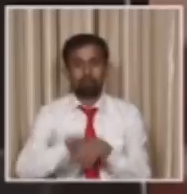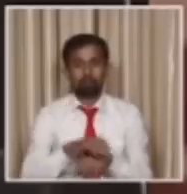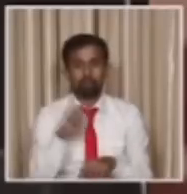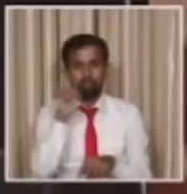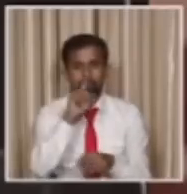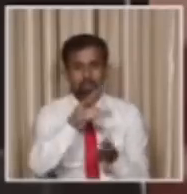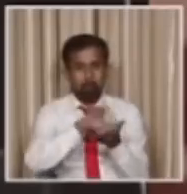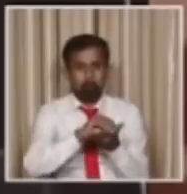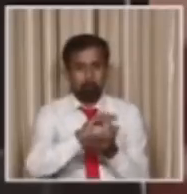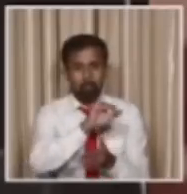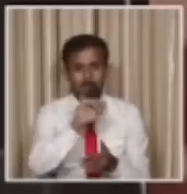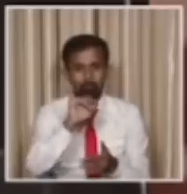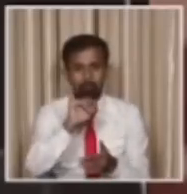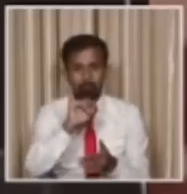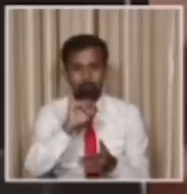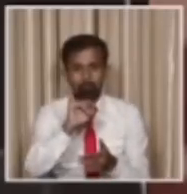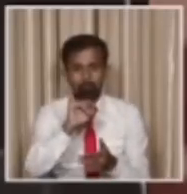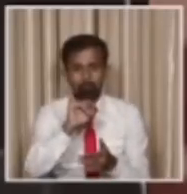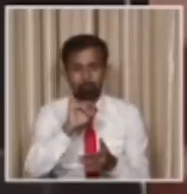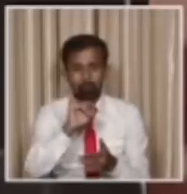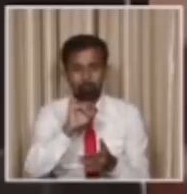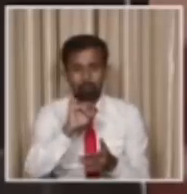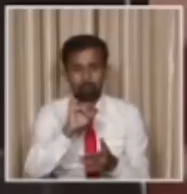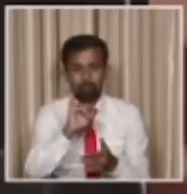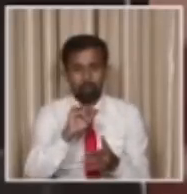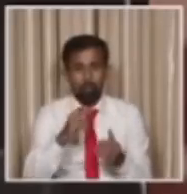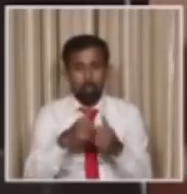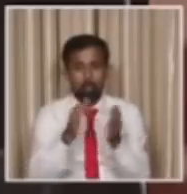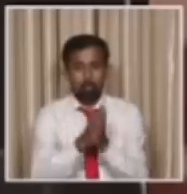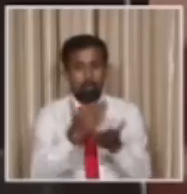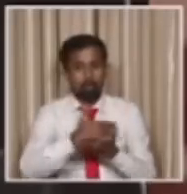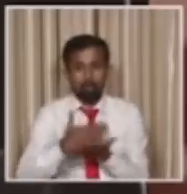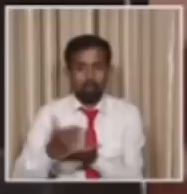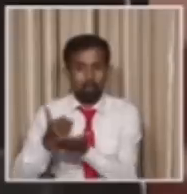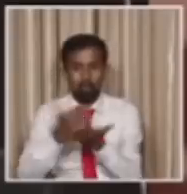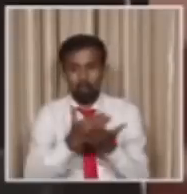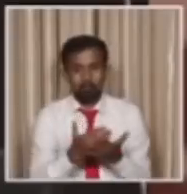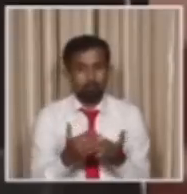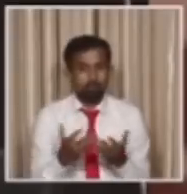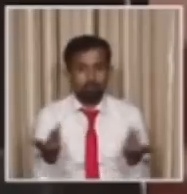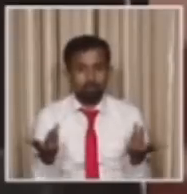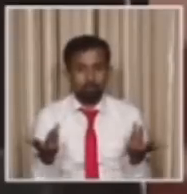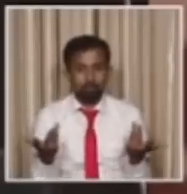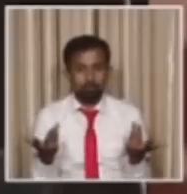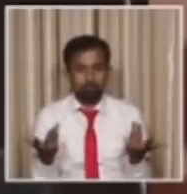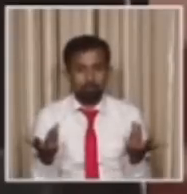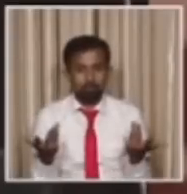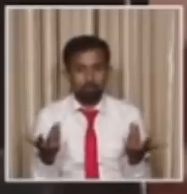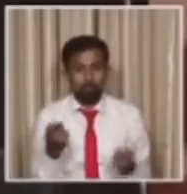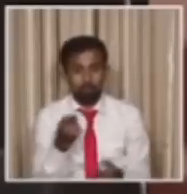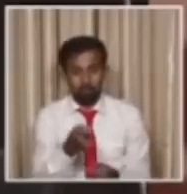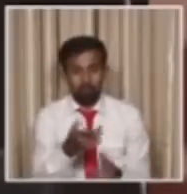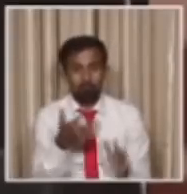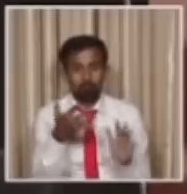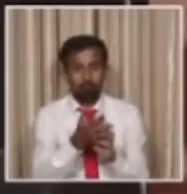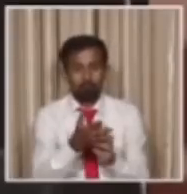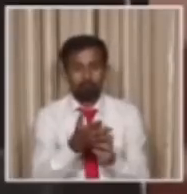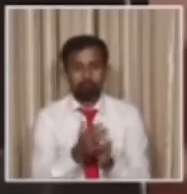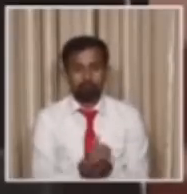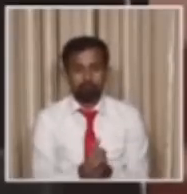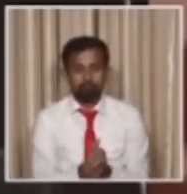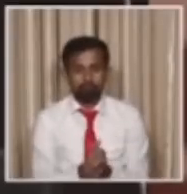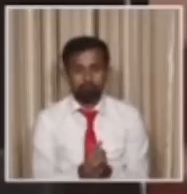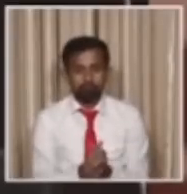සාම්පල 26ක් අරගෙන තිබුණේ සියලුම කෑලි වලින් නෙමෙයි. අන්න ඒකයි එතන වෙලා තිබුණේ.